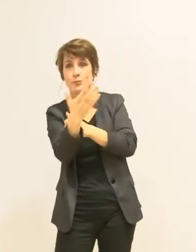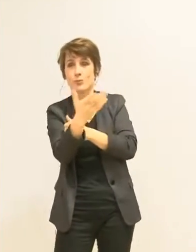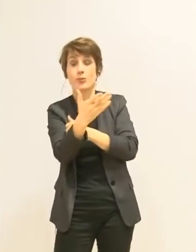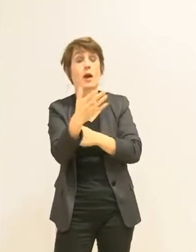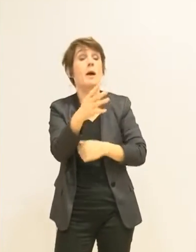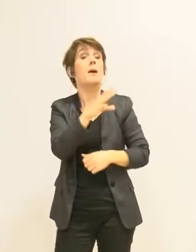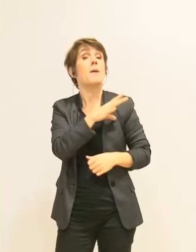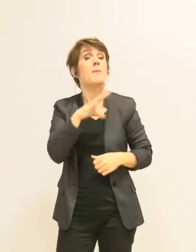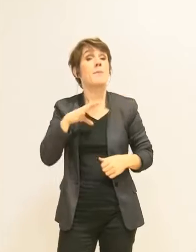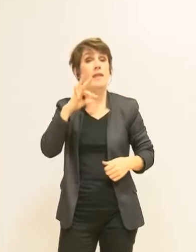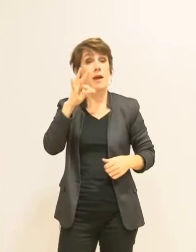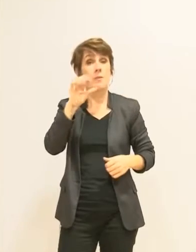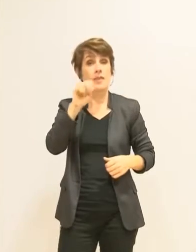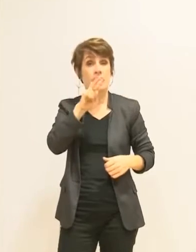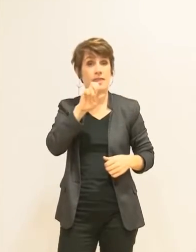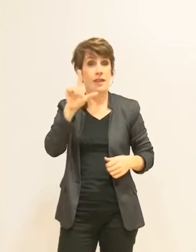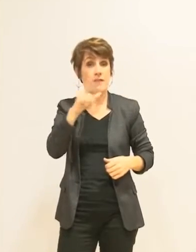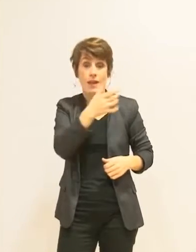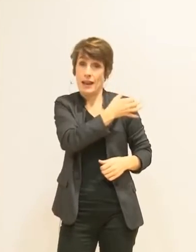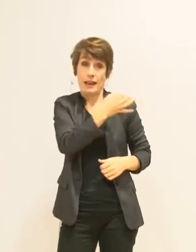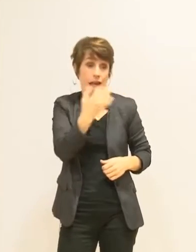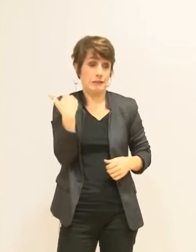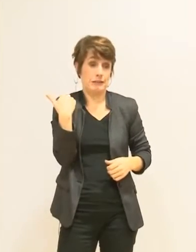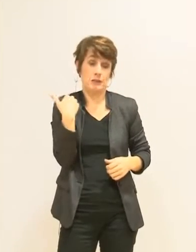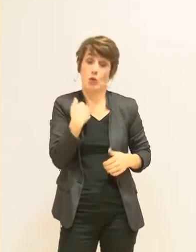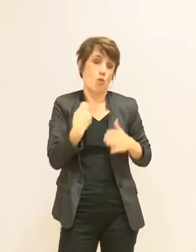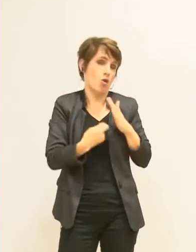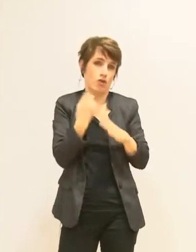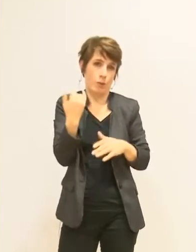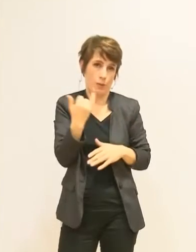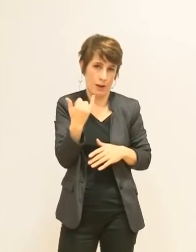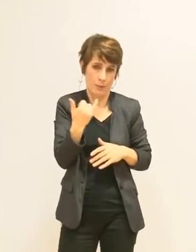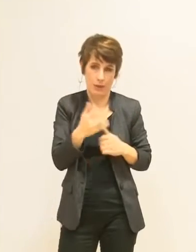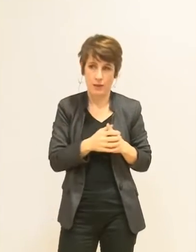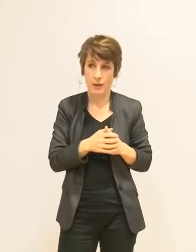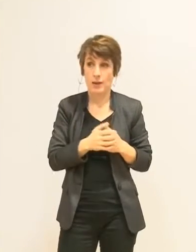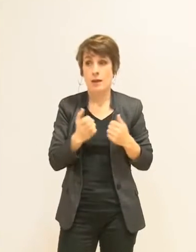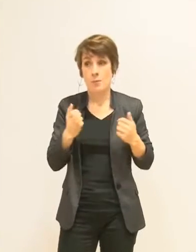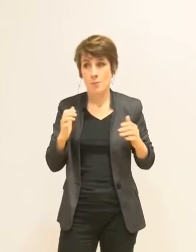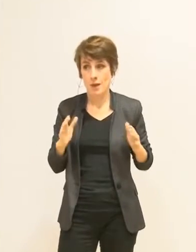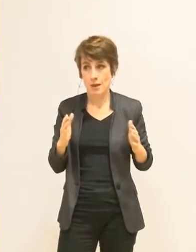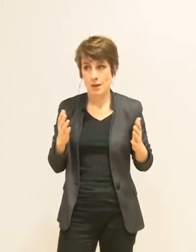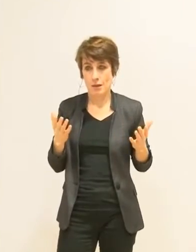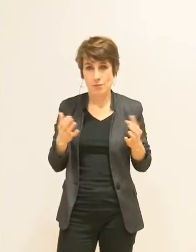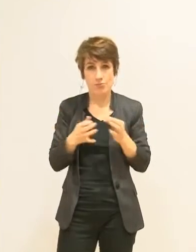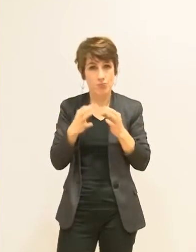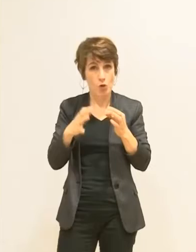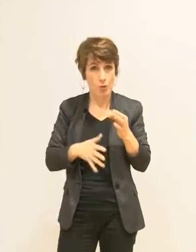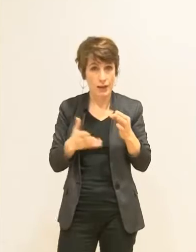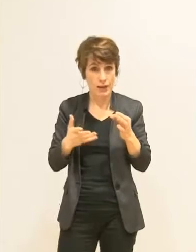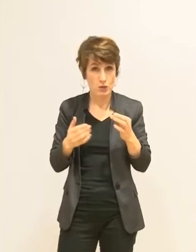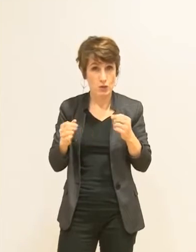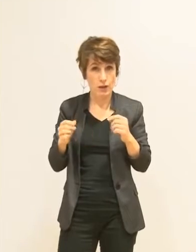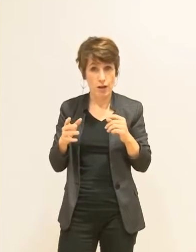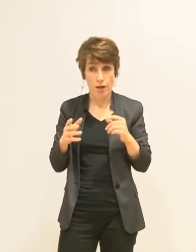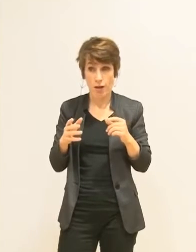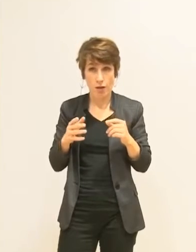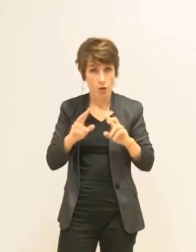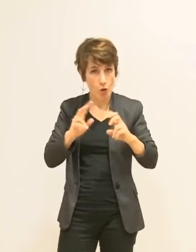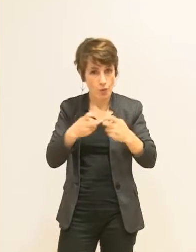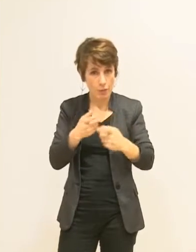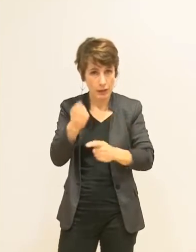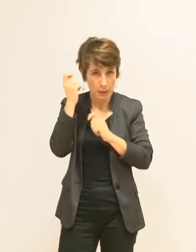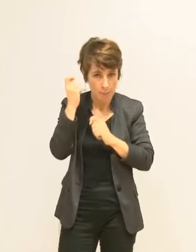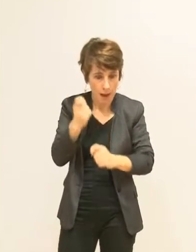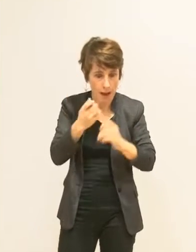Maud Tavel vient de les rappeler, donc je ne le referai pas. A considérablement restreint les équipes pouvant supporter les coûts élevés